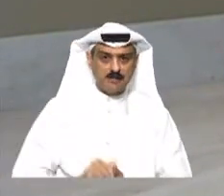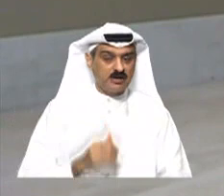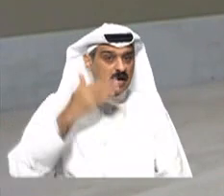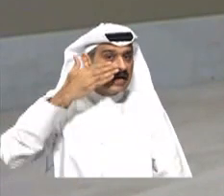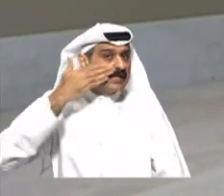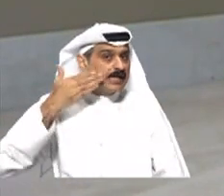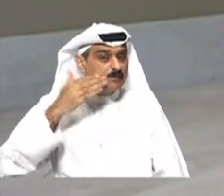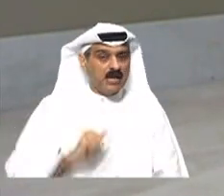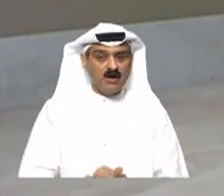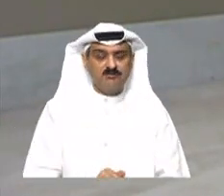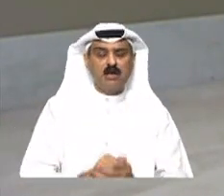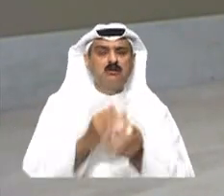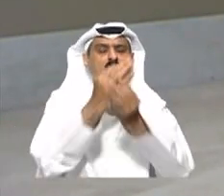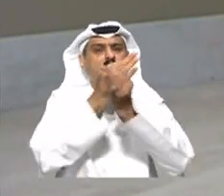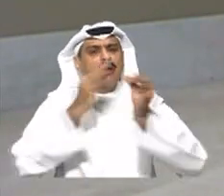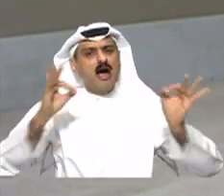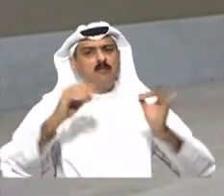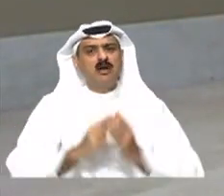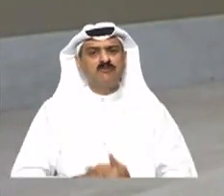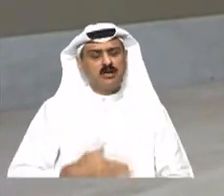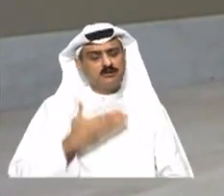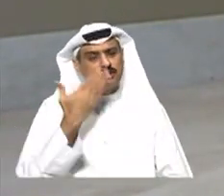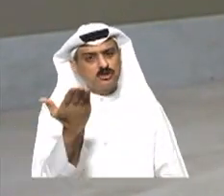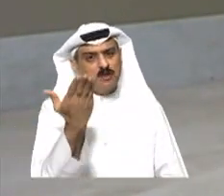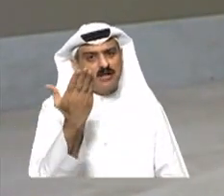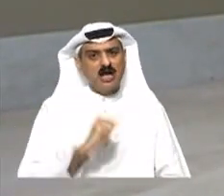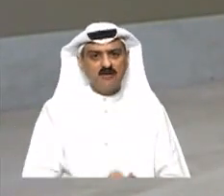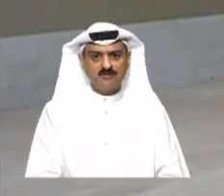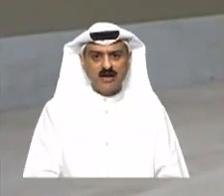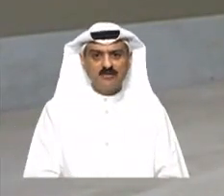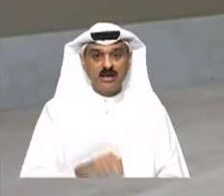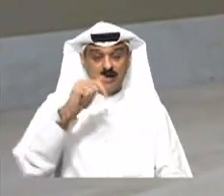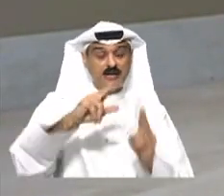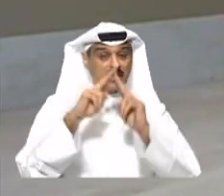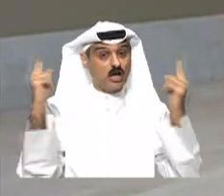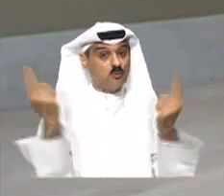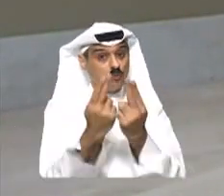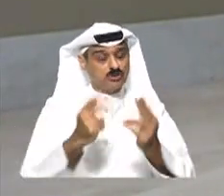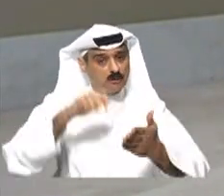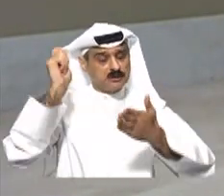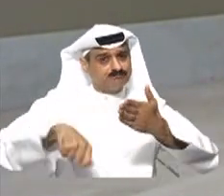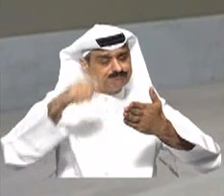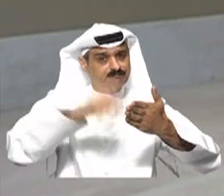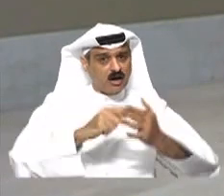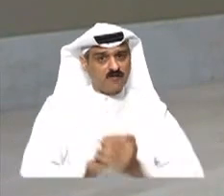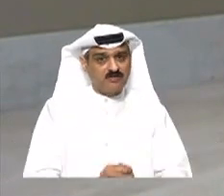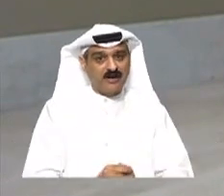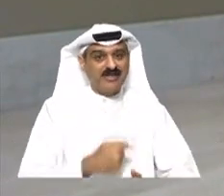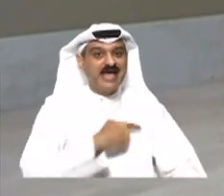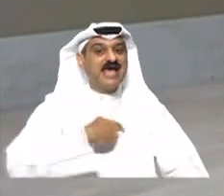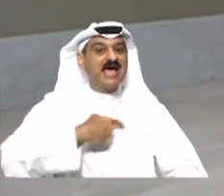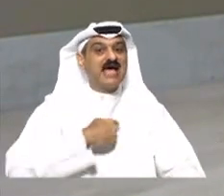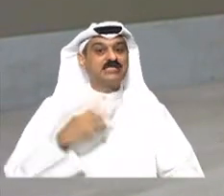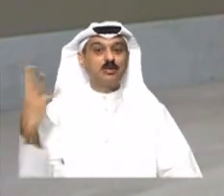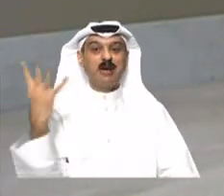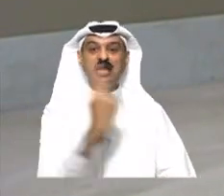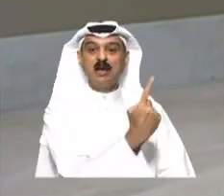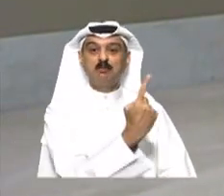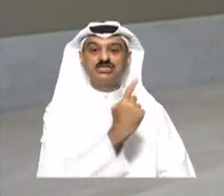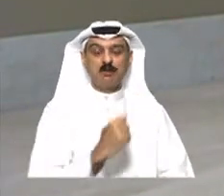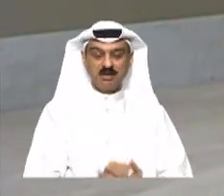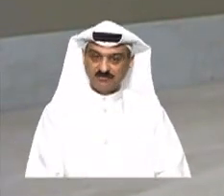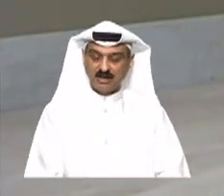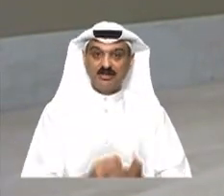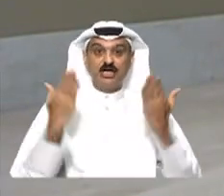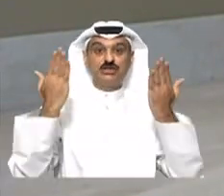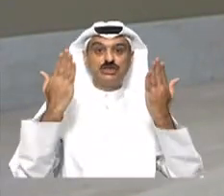ليبيا. فالآمال معلقة كثيرا على هذه القمة، وقد سميناها قمة لم الشمل. إن شاء